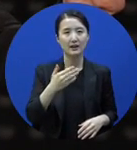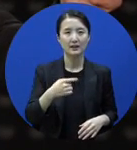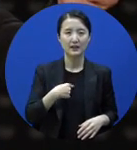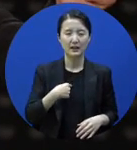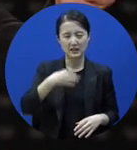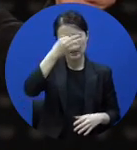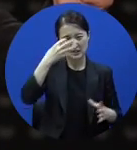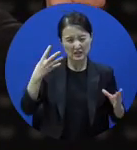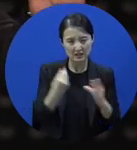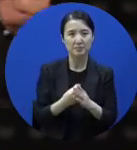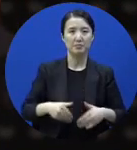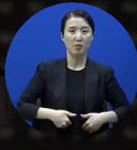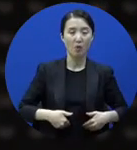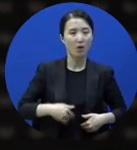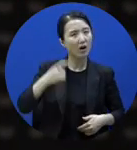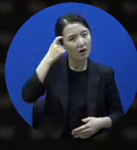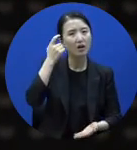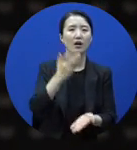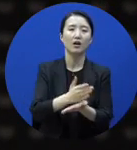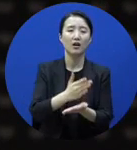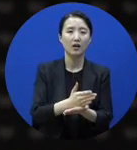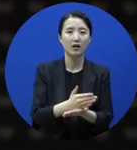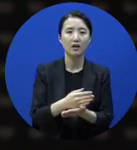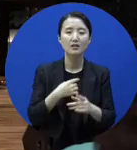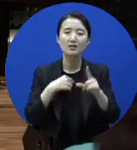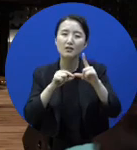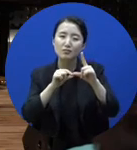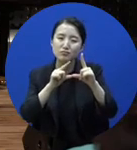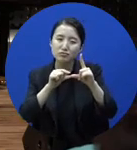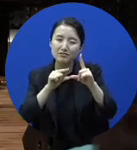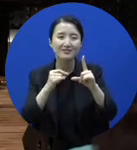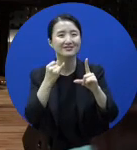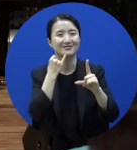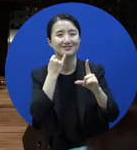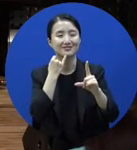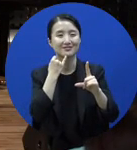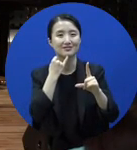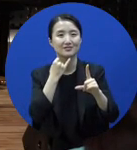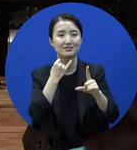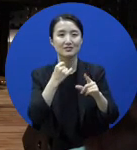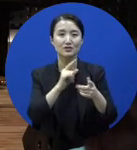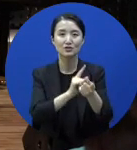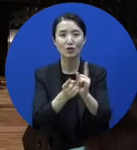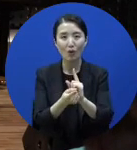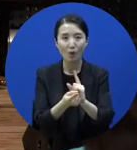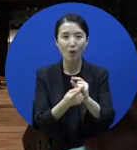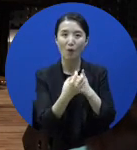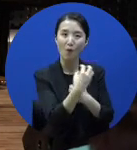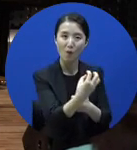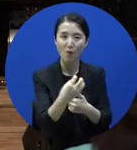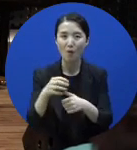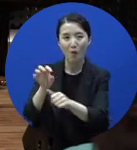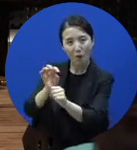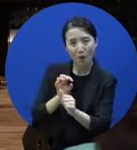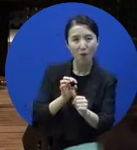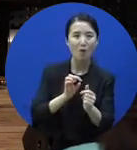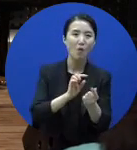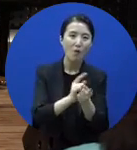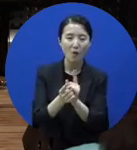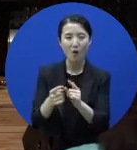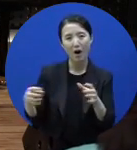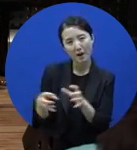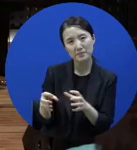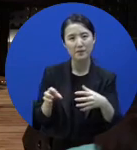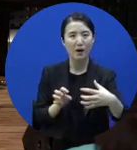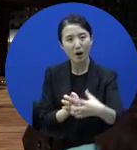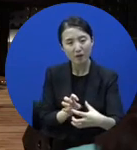겁니다. 그게 이제 저는 중요하다고 생각해서 이런 사이드 프로젝트라는 부분은 너무 우리가 다 잘하는 거,